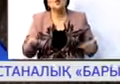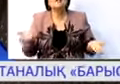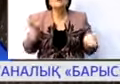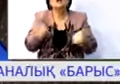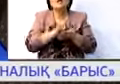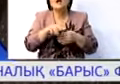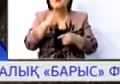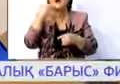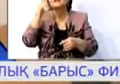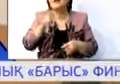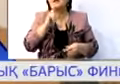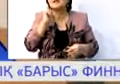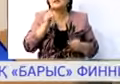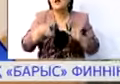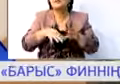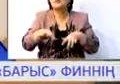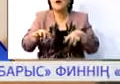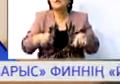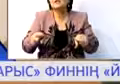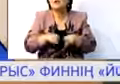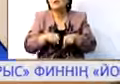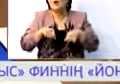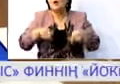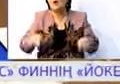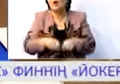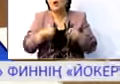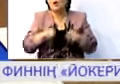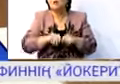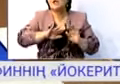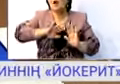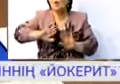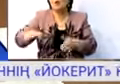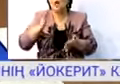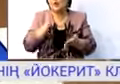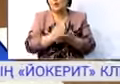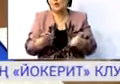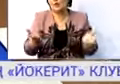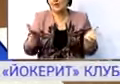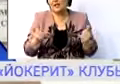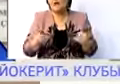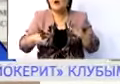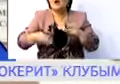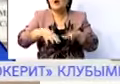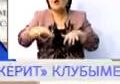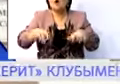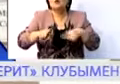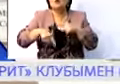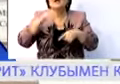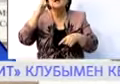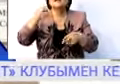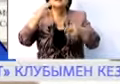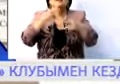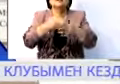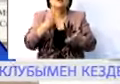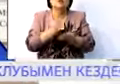танысады. Басты мақсат жастарды сыбайлас жемқорлық сипатындағы құқық бұзушылықтардан бойларына аулақ ұстауға шақыру, коррупция кемел келешекке кесірін